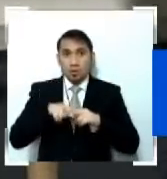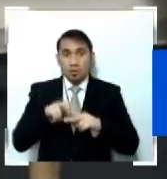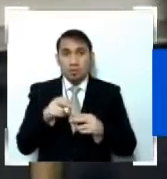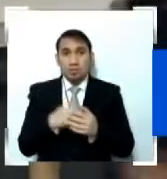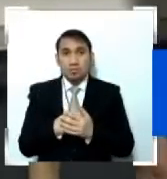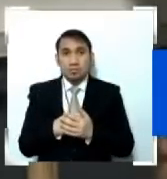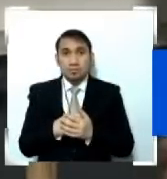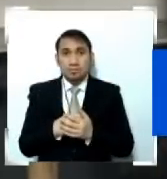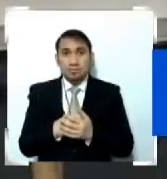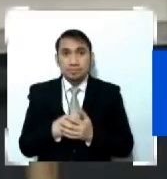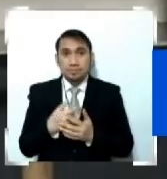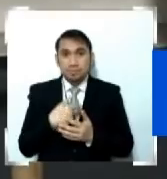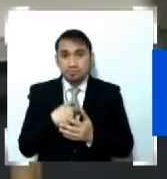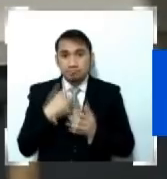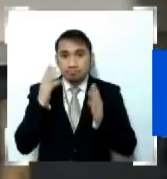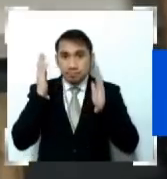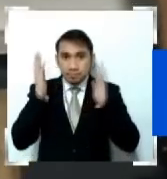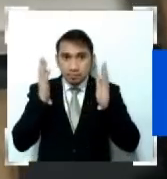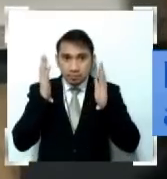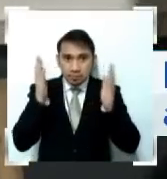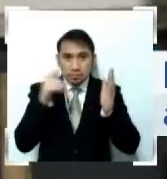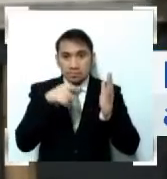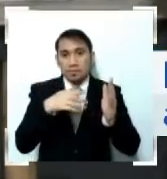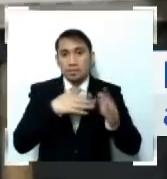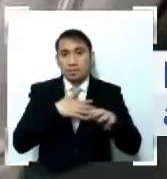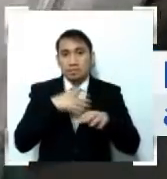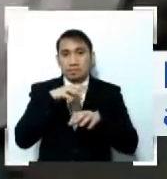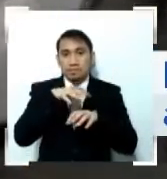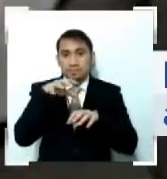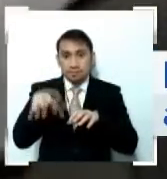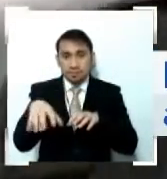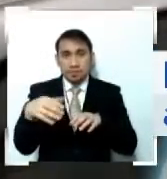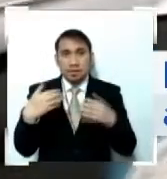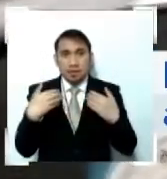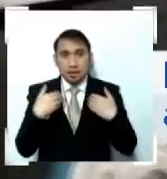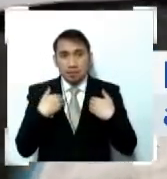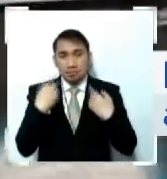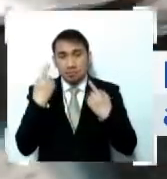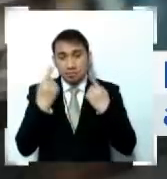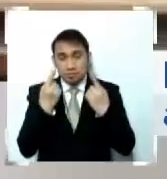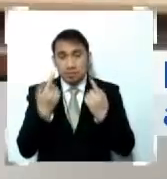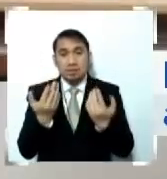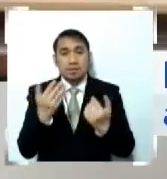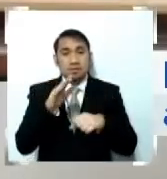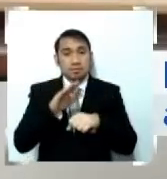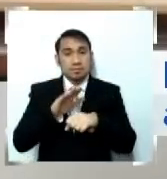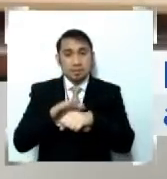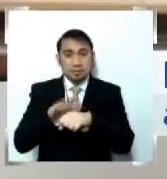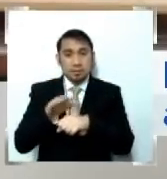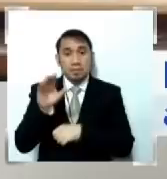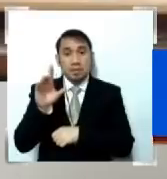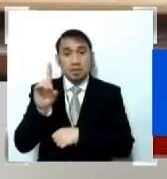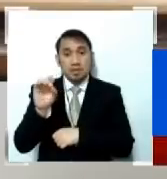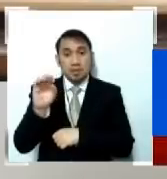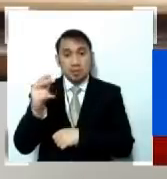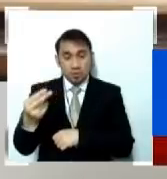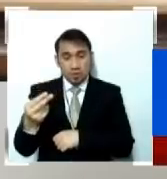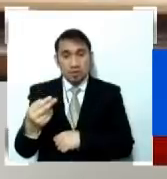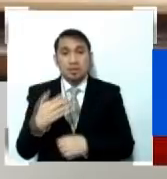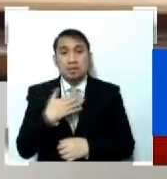kasi napagkwentuhan sa akin yung kapitbahay ko. May concern lang po. Paalala nga ng DOH. Huwag muna ho tayo magkaroon ng